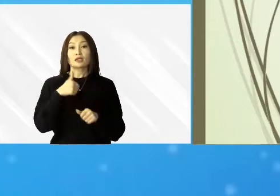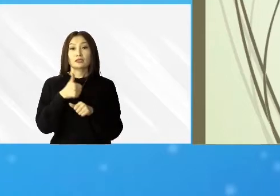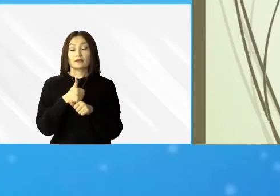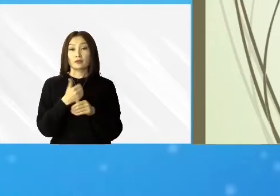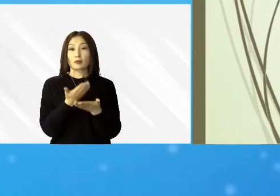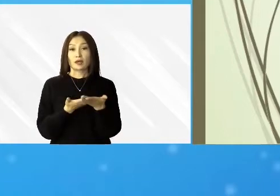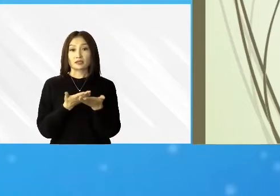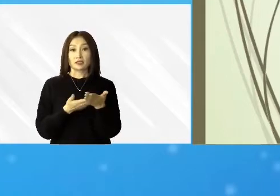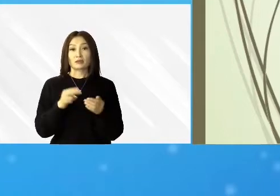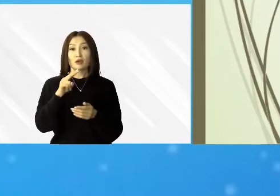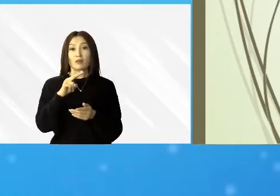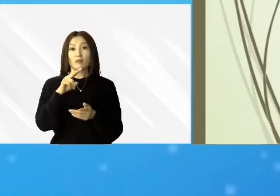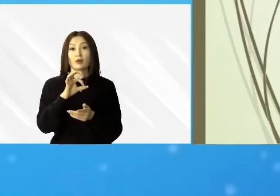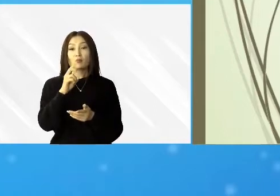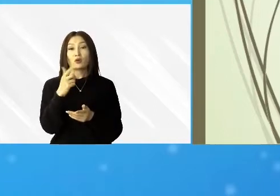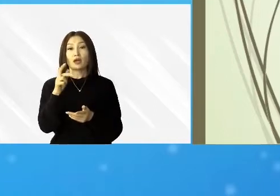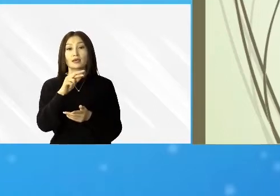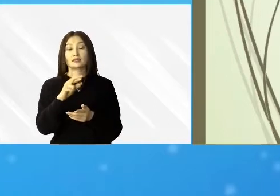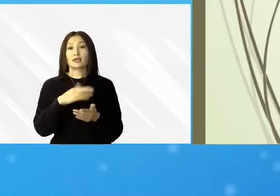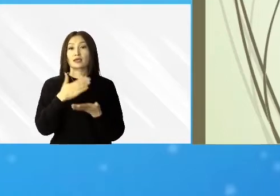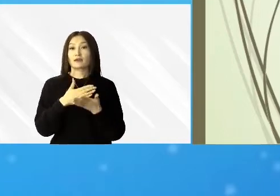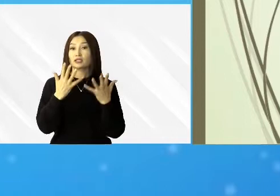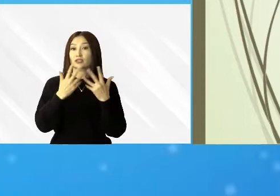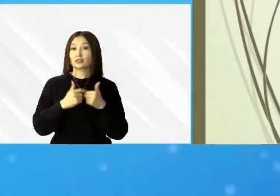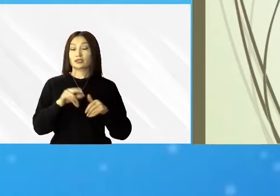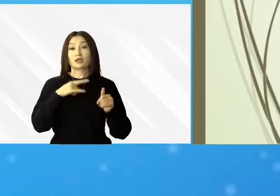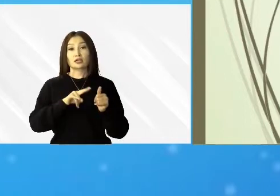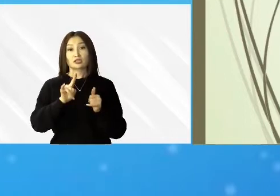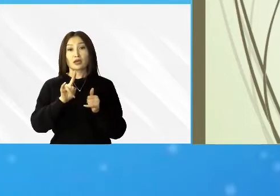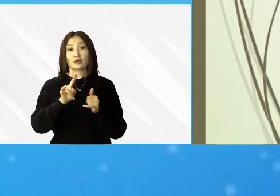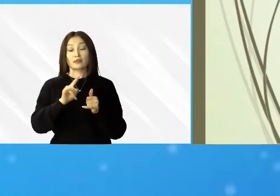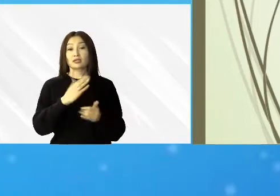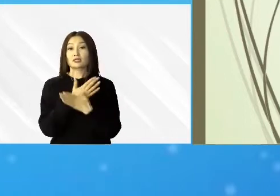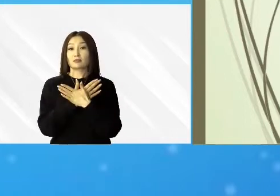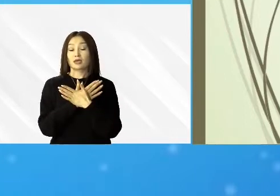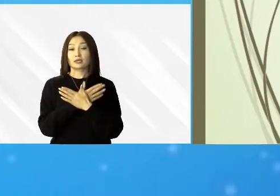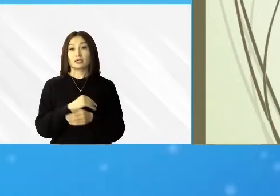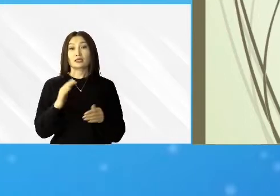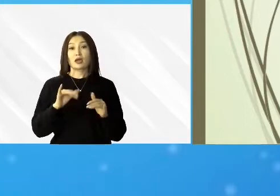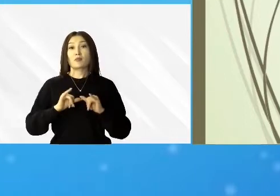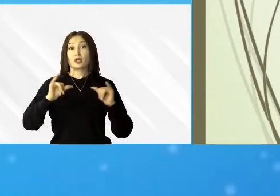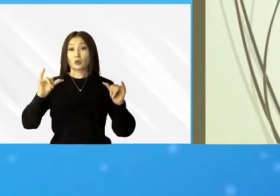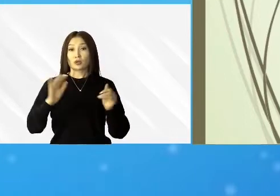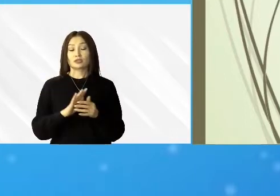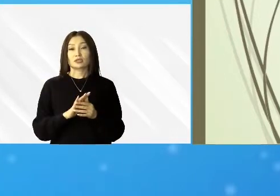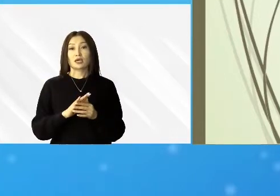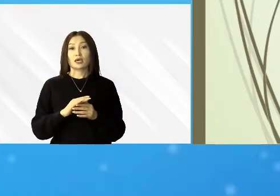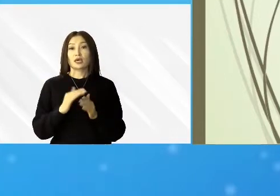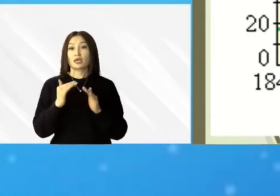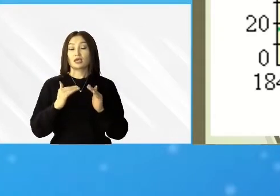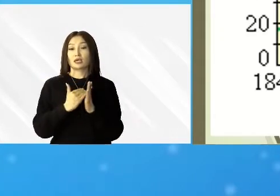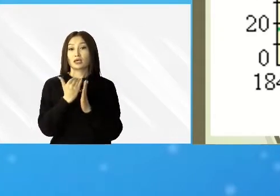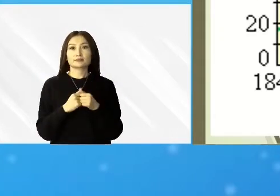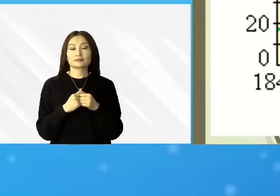Основными показателями популяции являются численность, рождаемость, смертность, прирост популяции, темп роста.